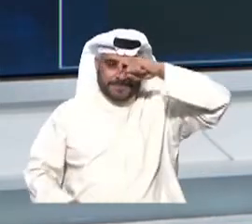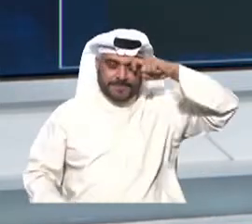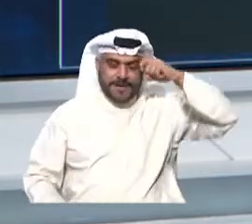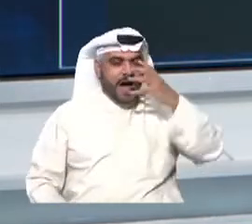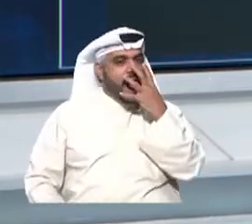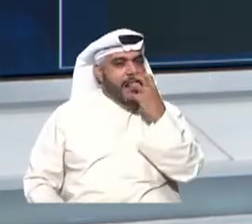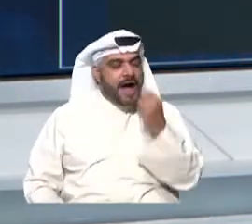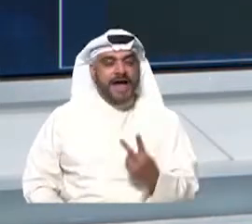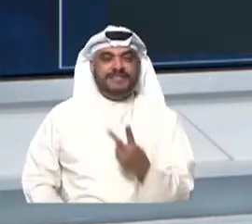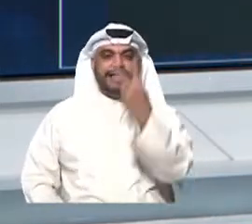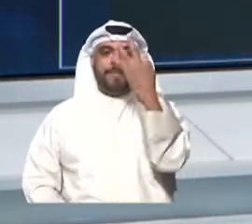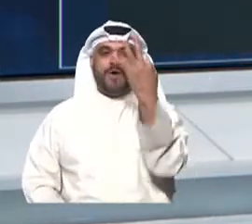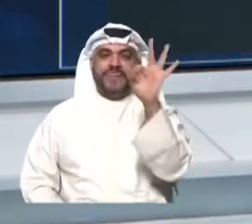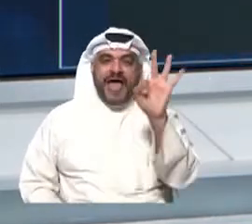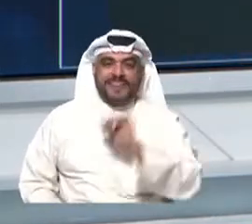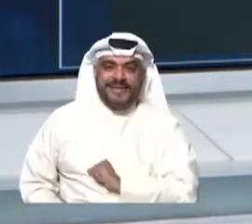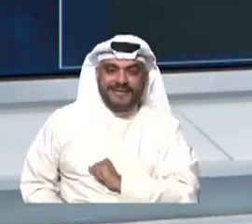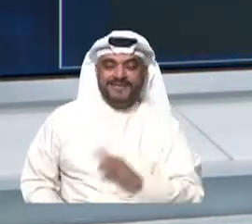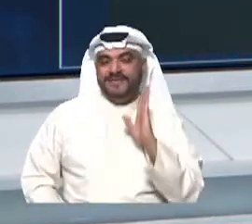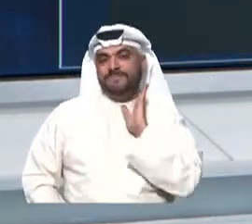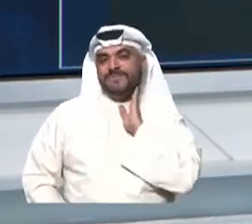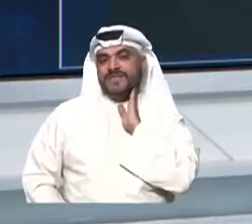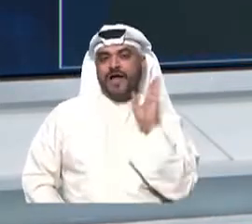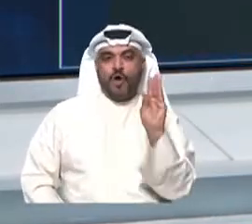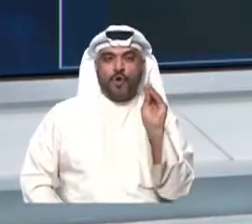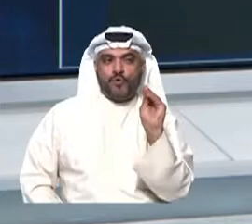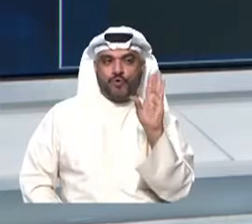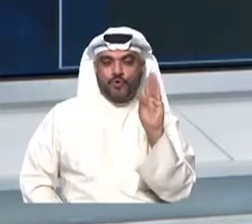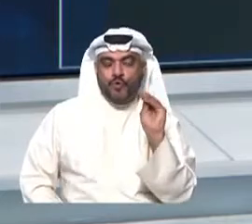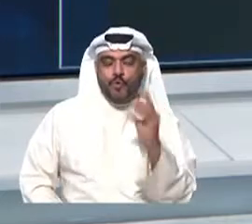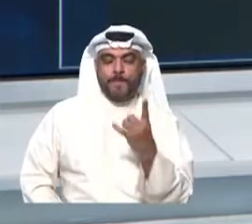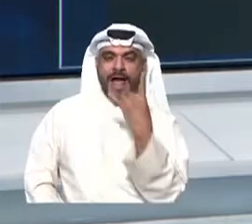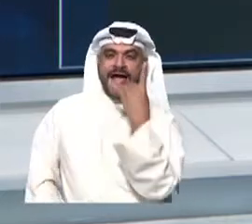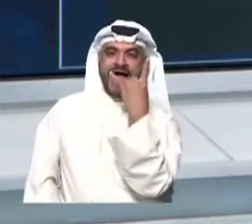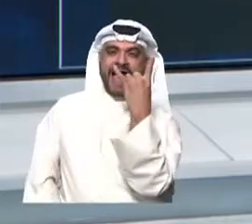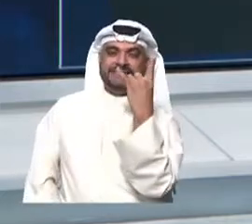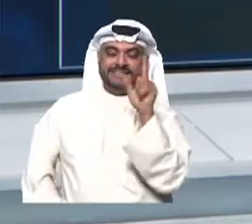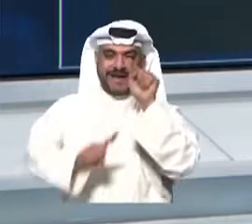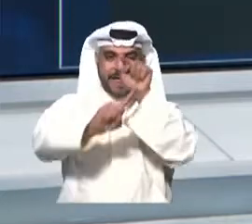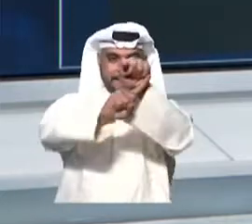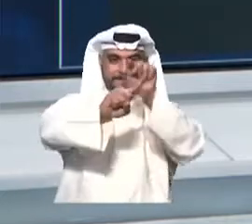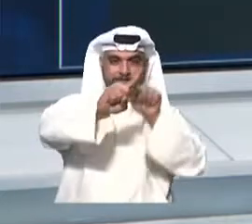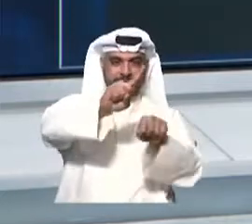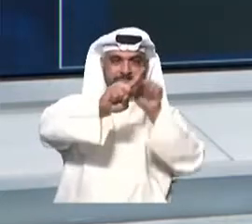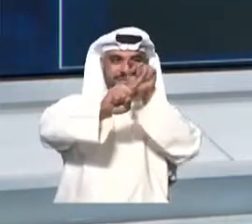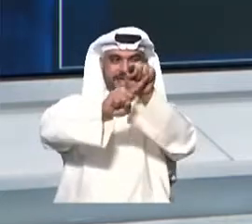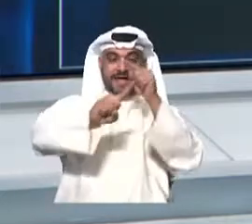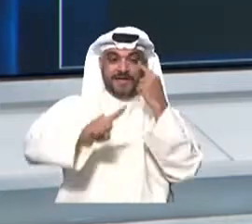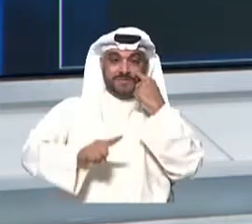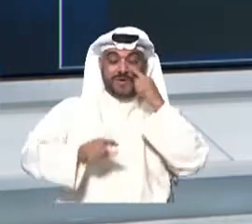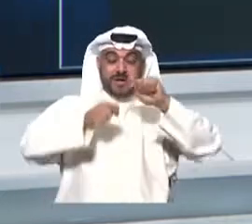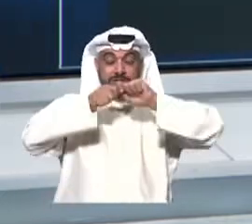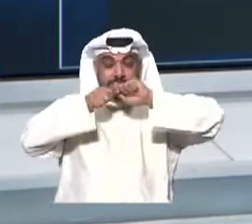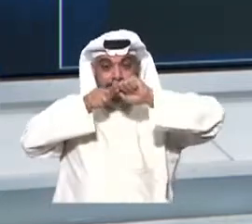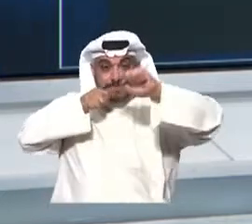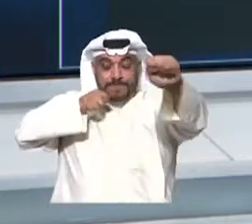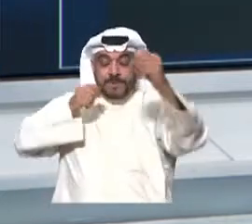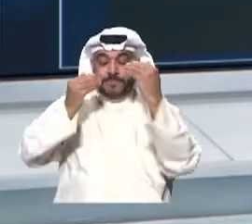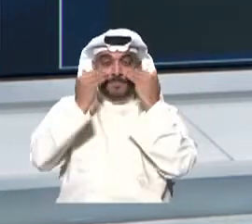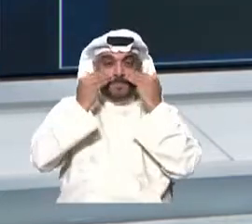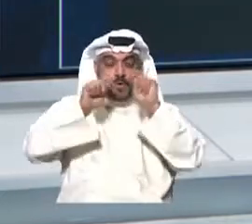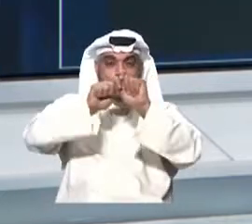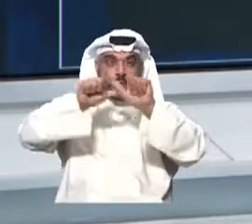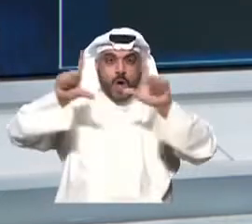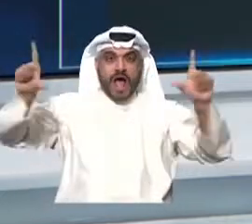رياح متقلبة الاتجاه إلى الشمالية سرعتها 6 كيلو متر بالساعة. درجة الحرارة حاليا 37 درجة مئوية، وأيضا الرطوبة النسبية